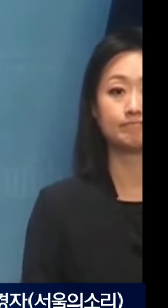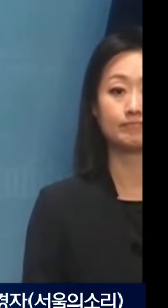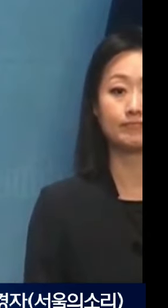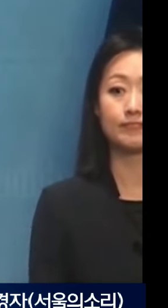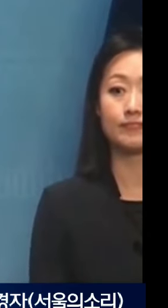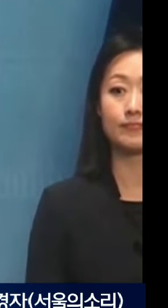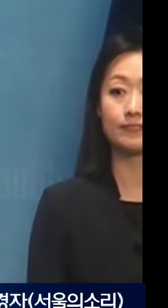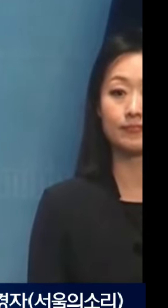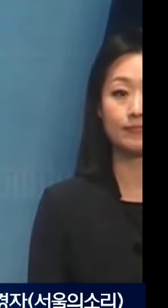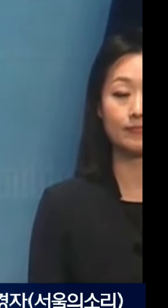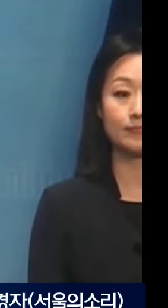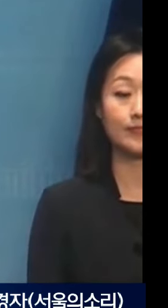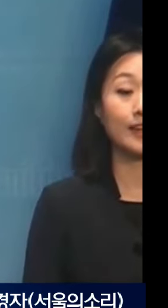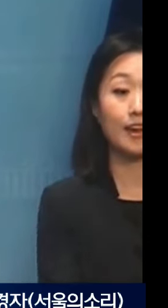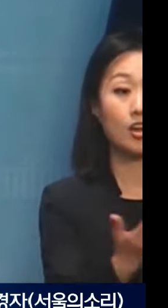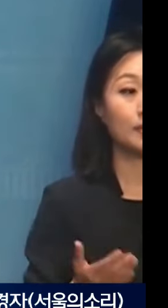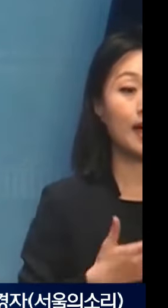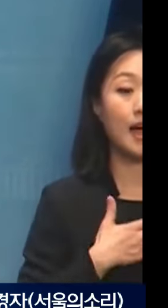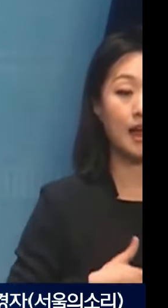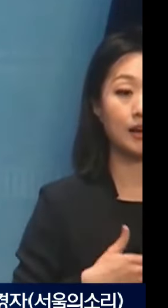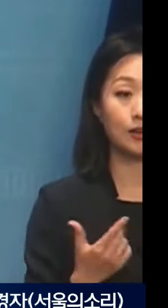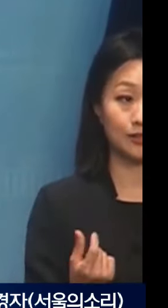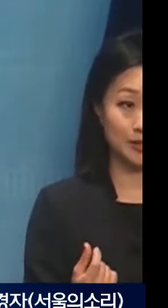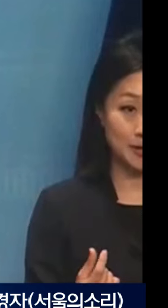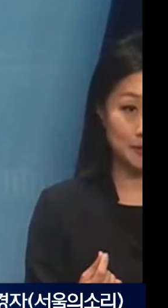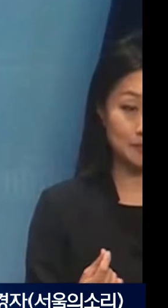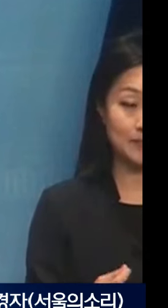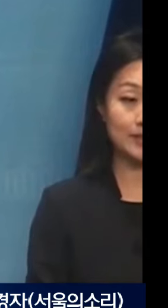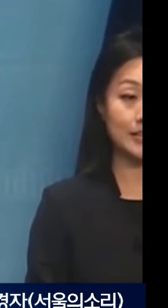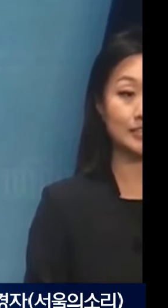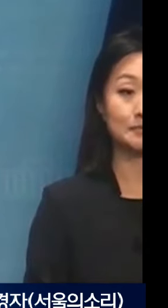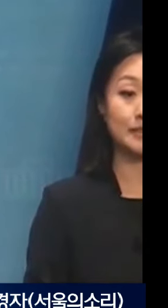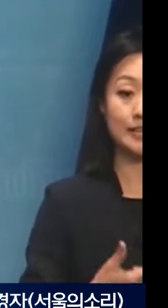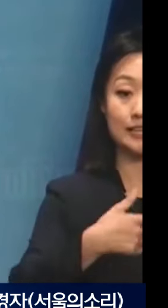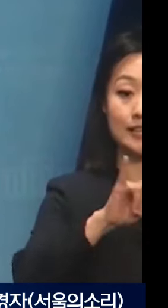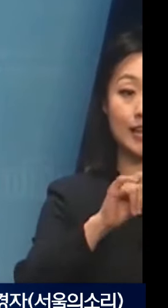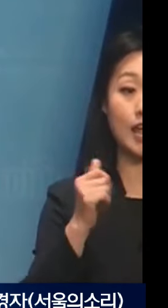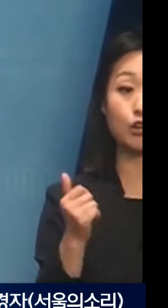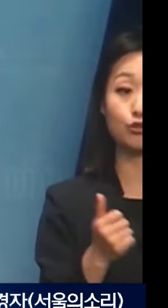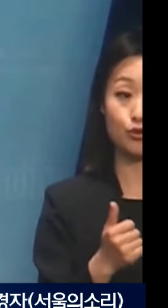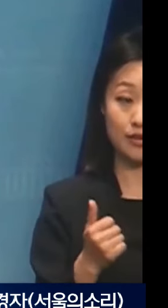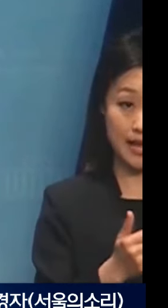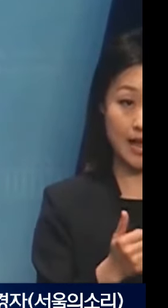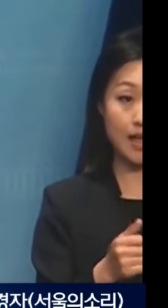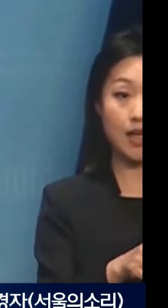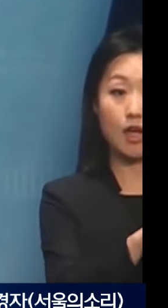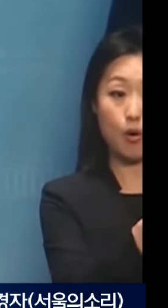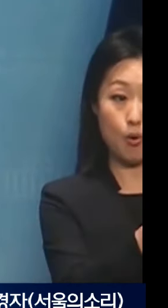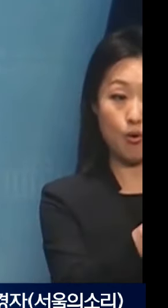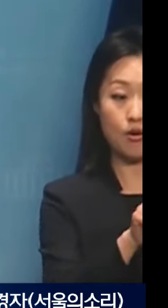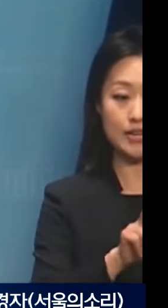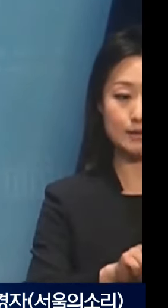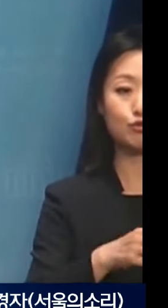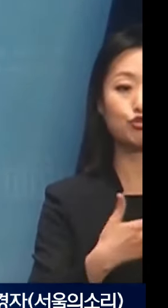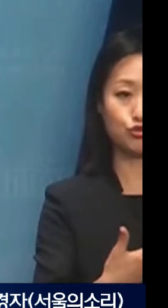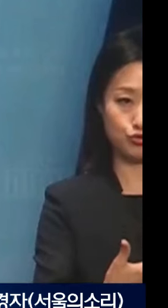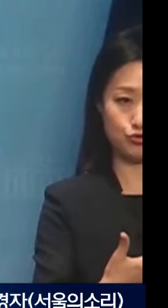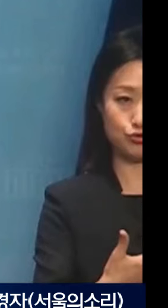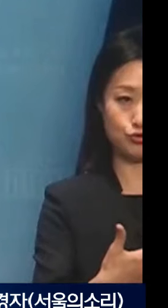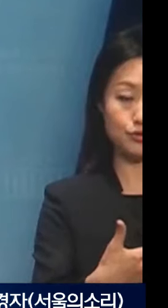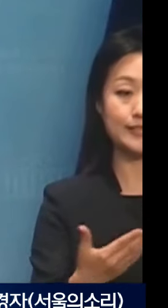네. 잘 아시는 것처럼 21대 국회 임기는 5월